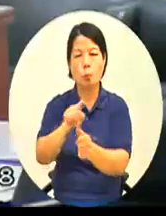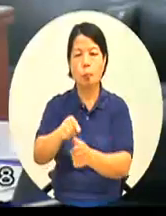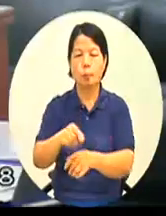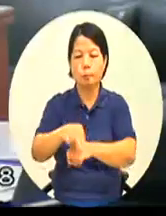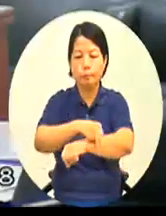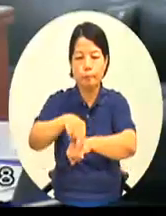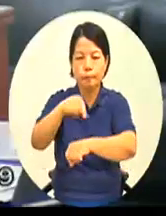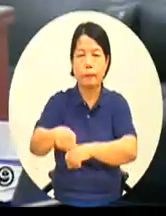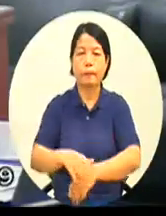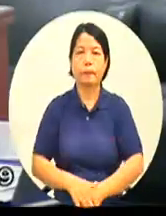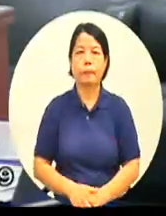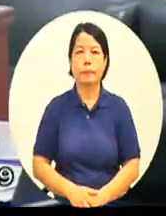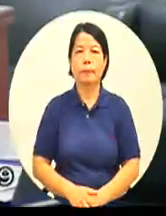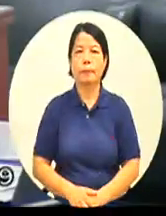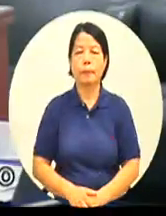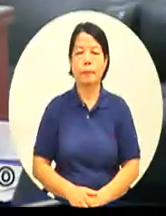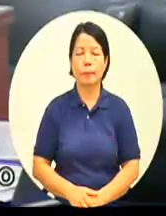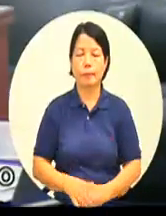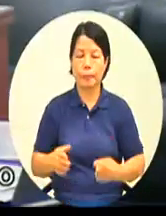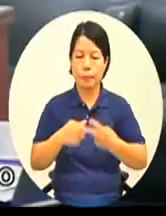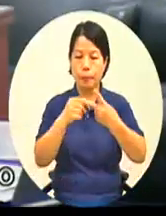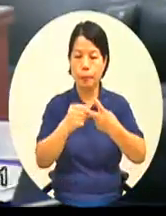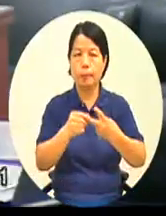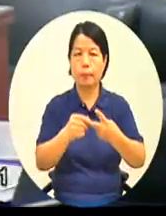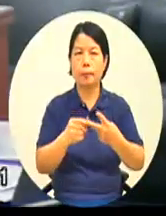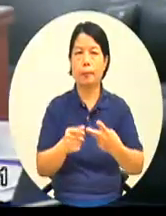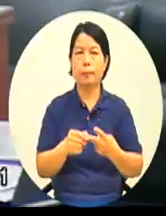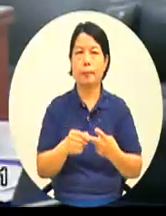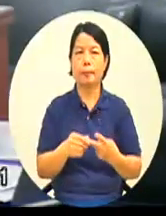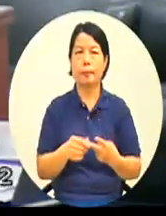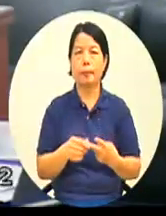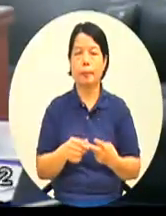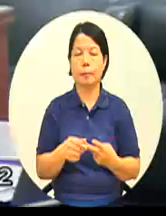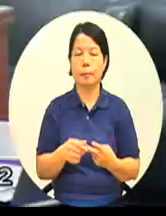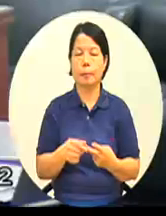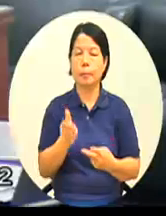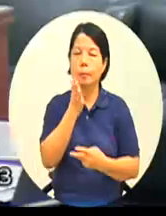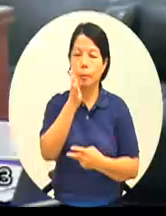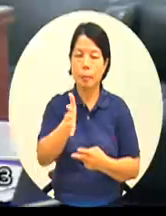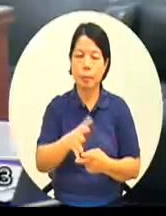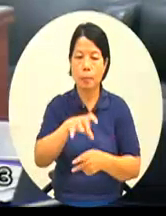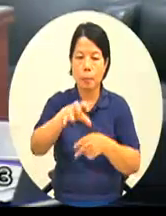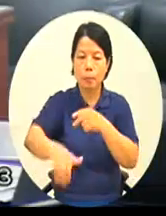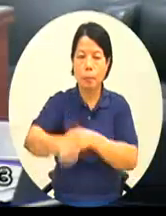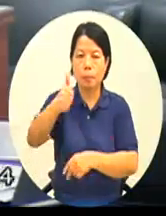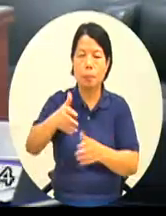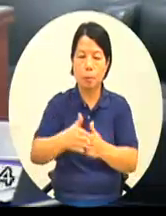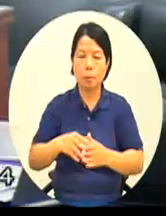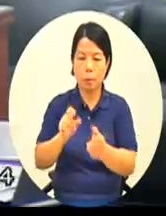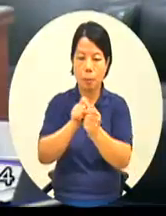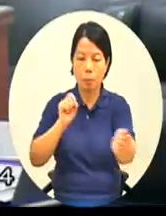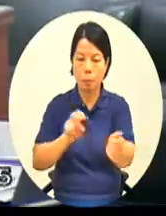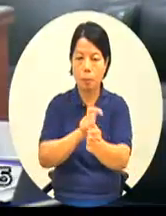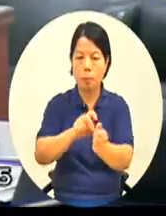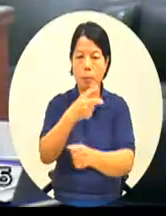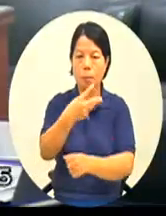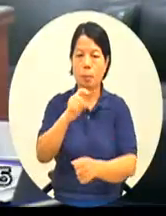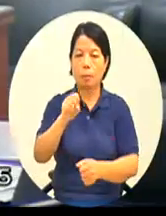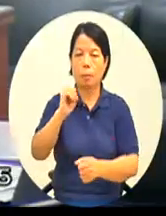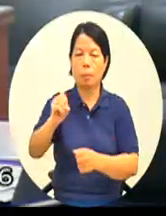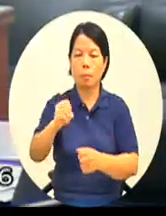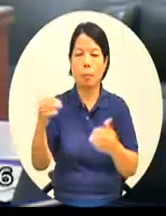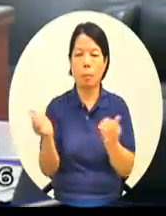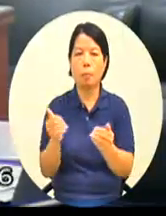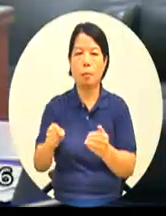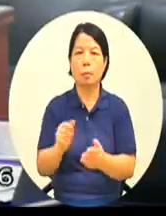是第一点哦。那第二点哦，我想哦，真请教一下局长有关我们这个长照 2.0 的问题。那